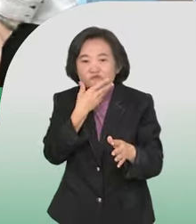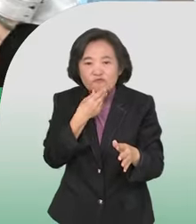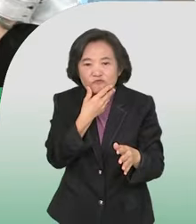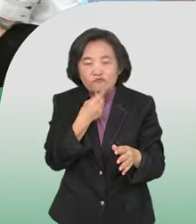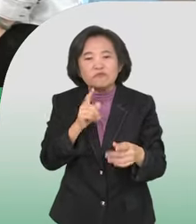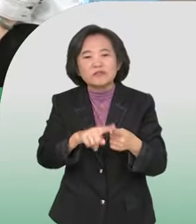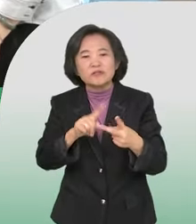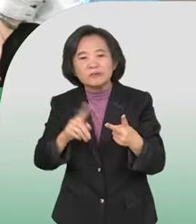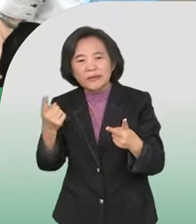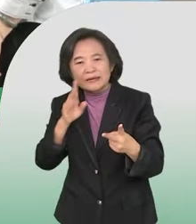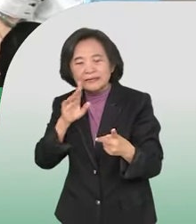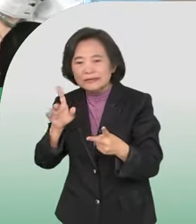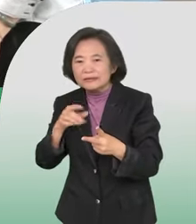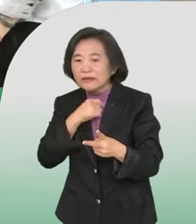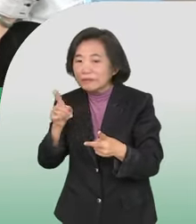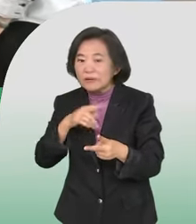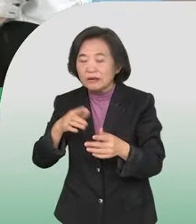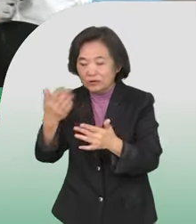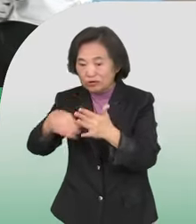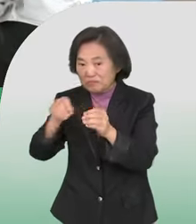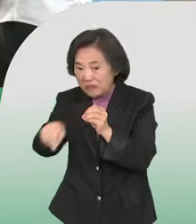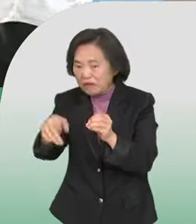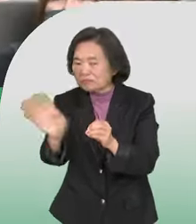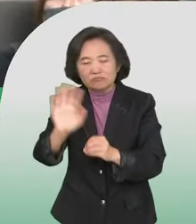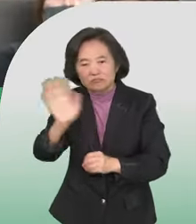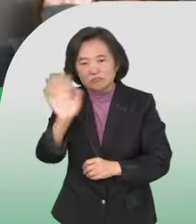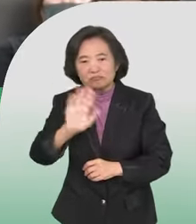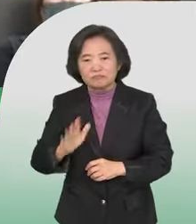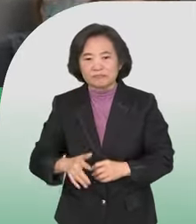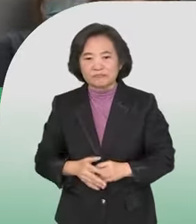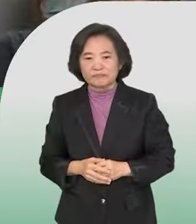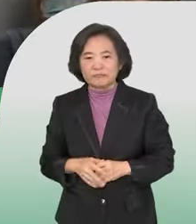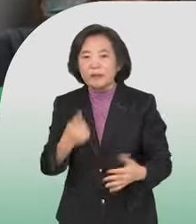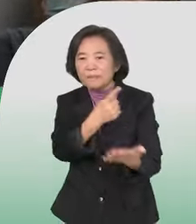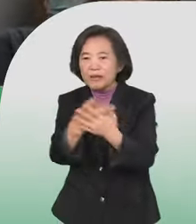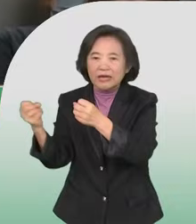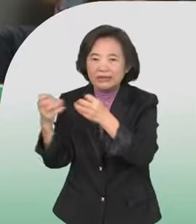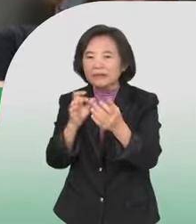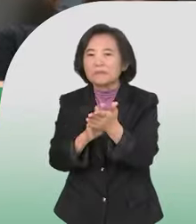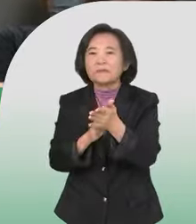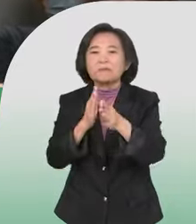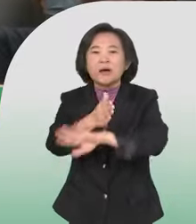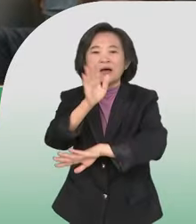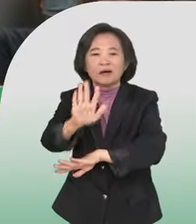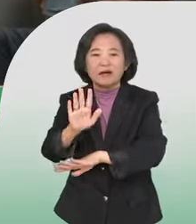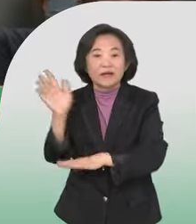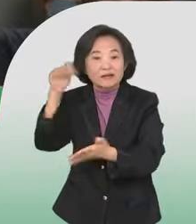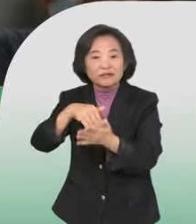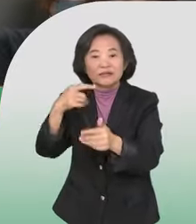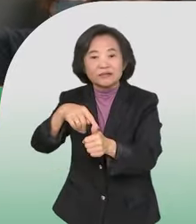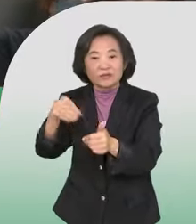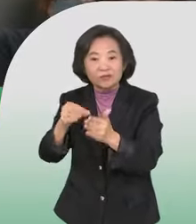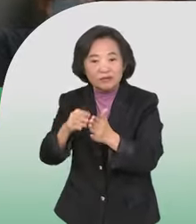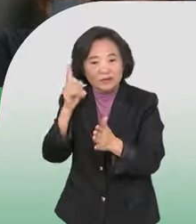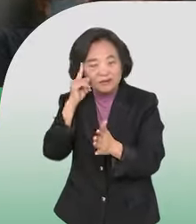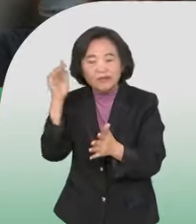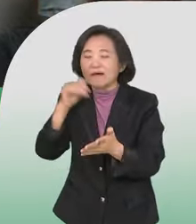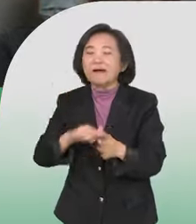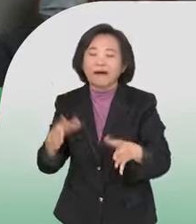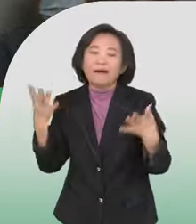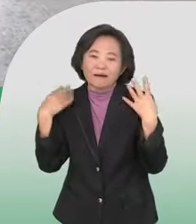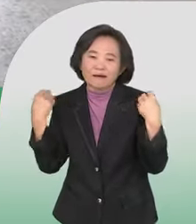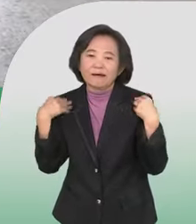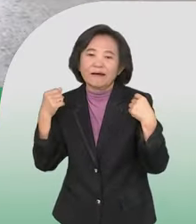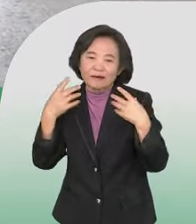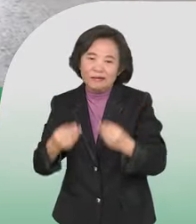给 不分校，都不分校维持原则。 如果他家朴素统一，最后教育局用彼此现场做